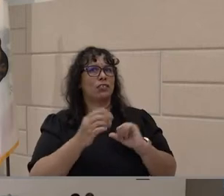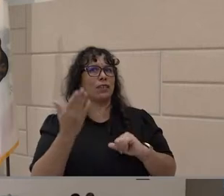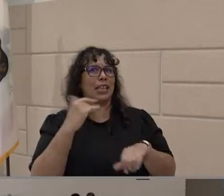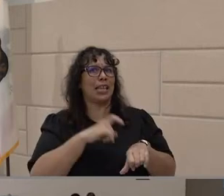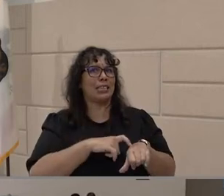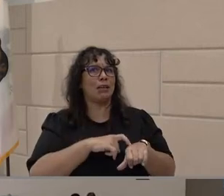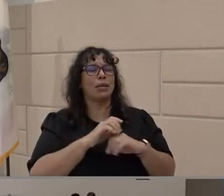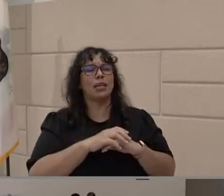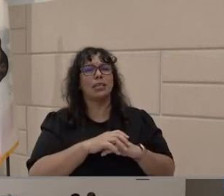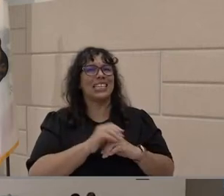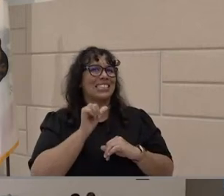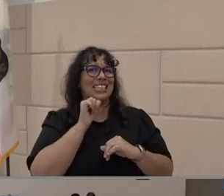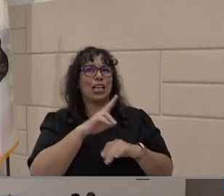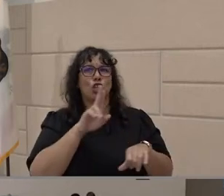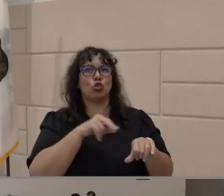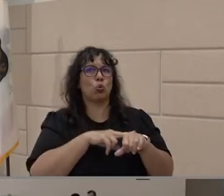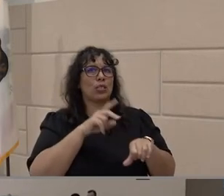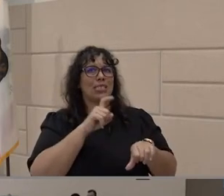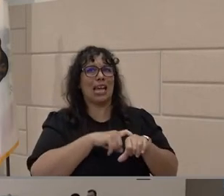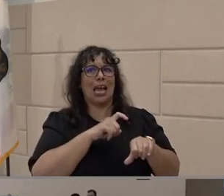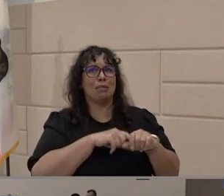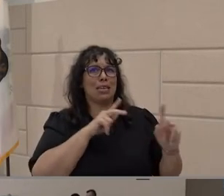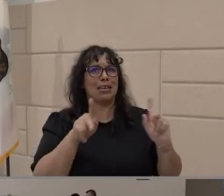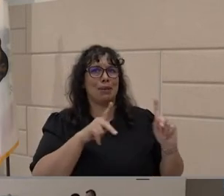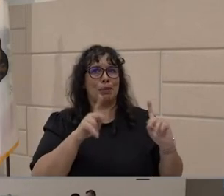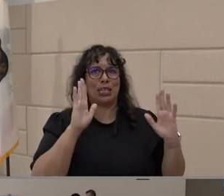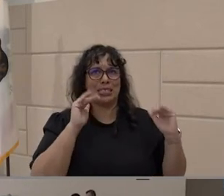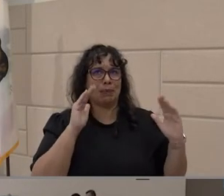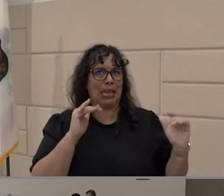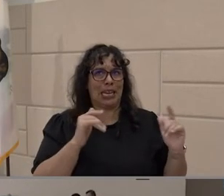រំលឹកបន្តិចទៅលើវេទិកានិយាយពីមុនមក